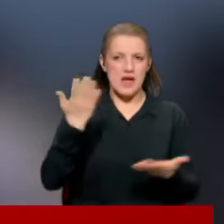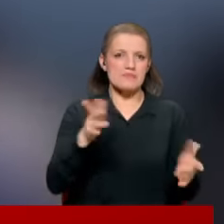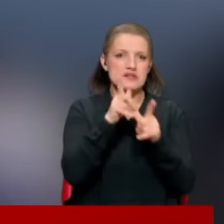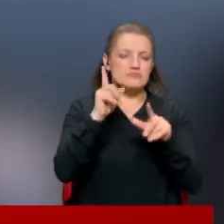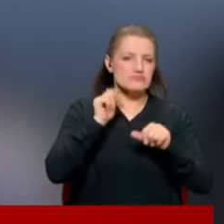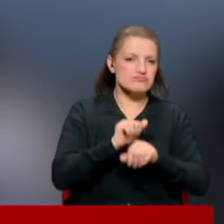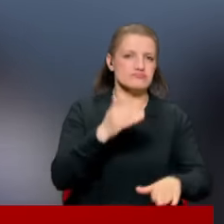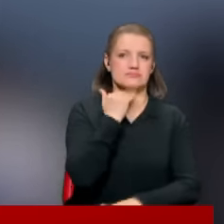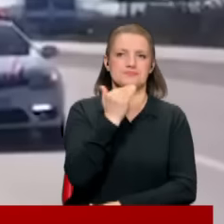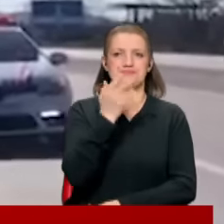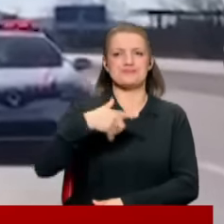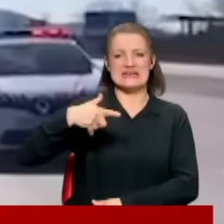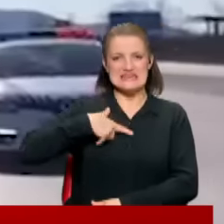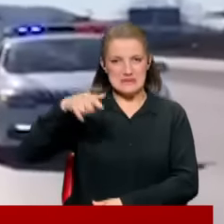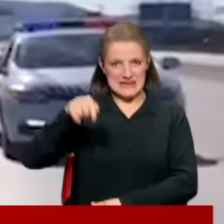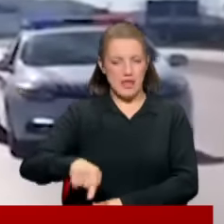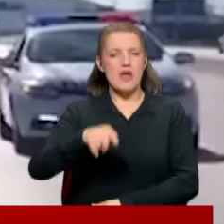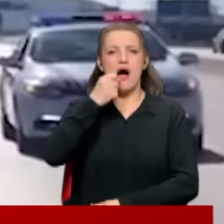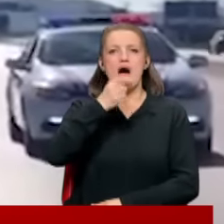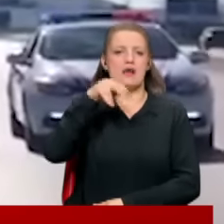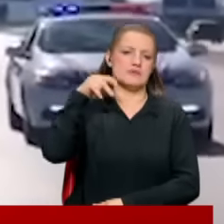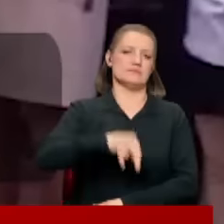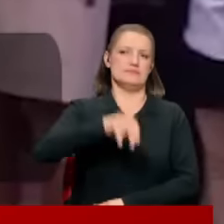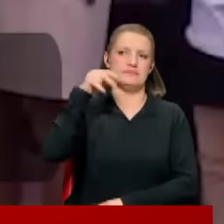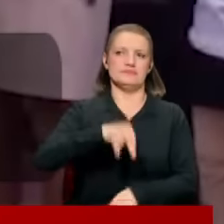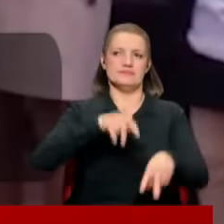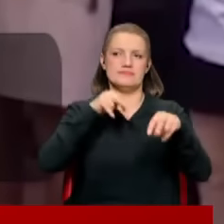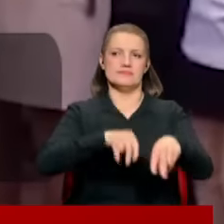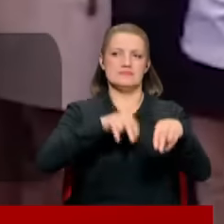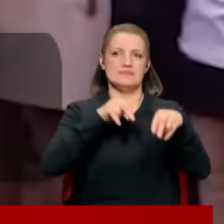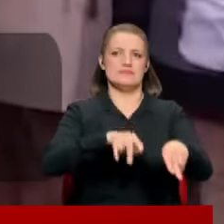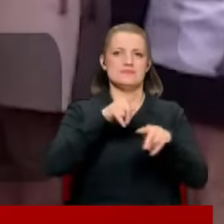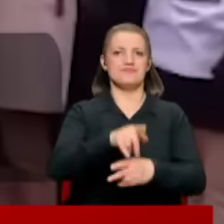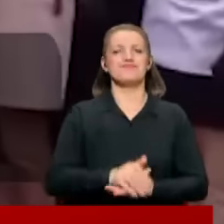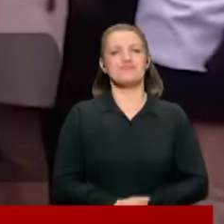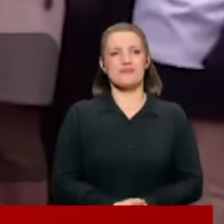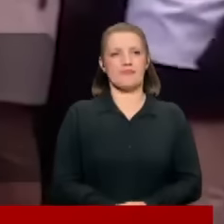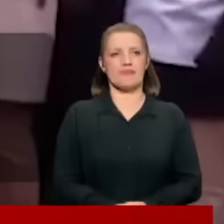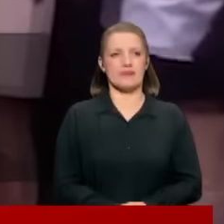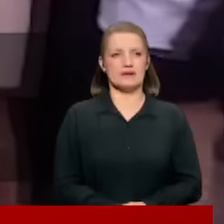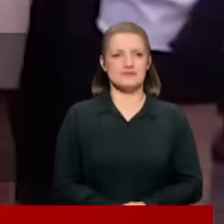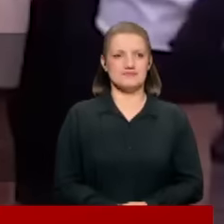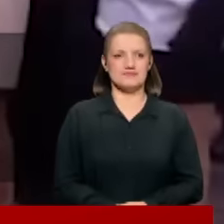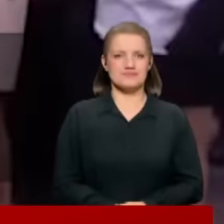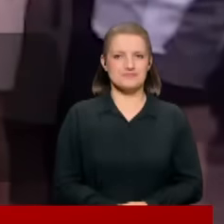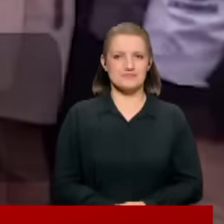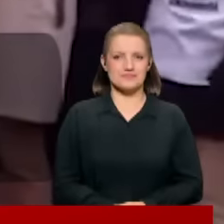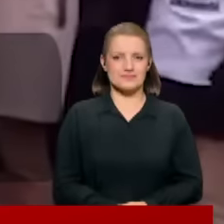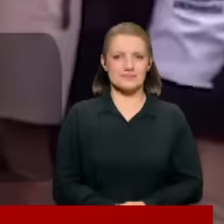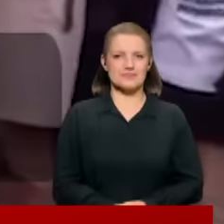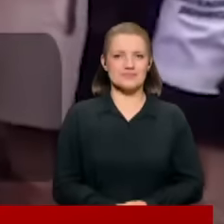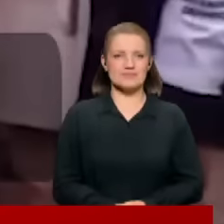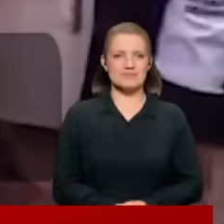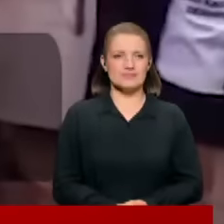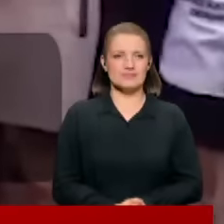sesleri duyulmadı. İzmir'den Ankara'ya yürüyüşe geçtiler. Agrobay işçisi kadınlar bir kıvılcım yaktılar. Yürüyüşümüz